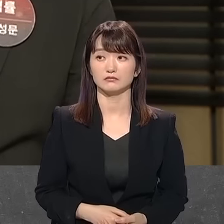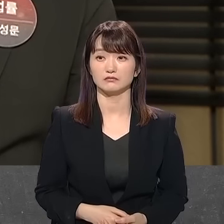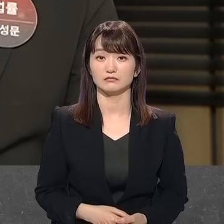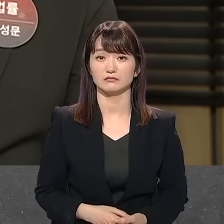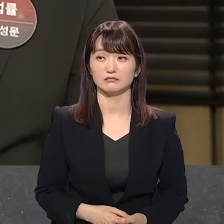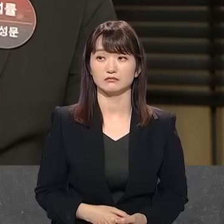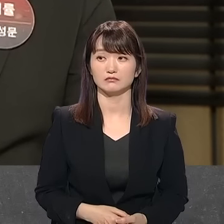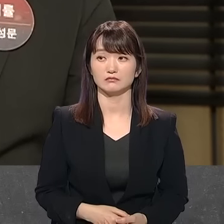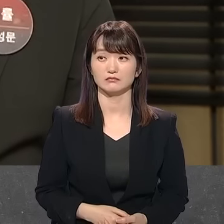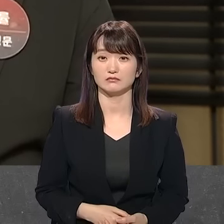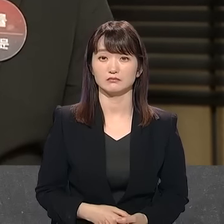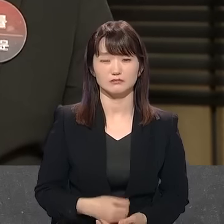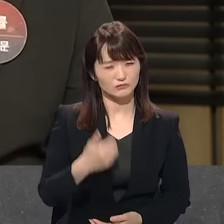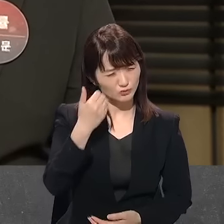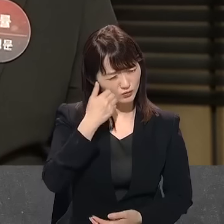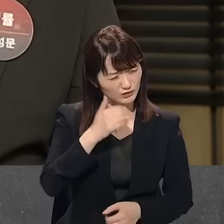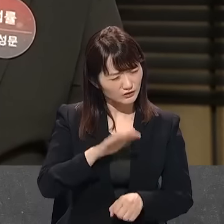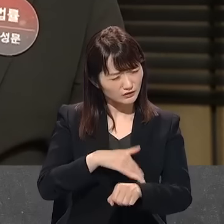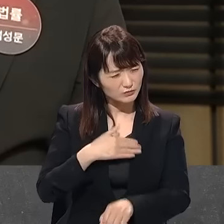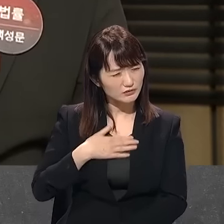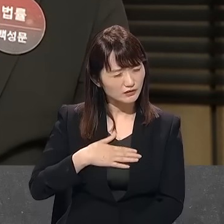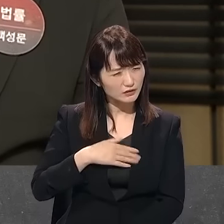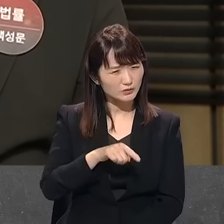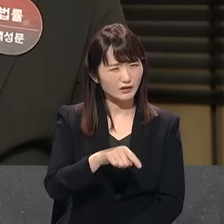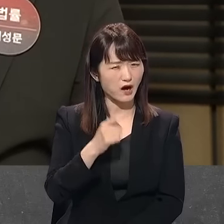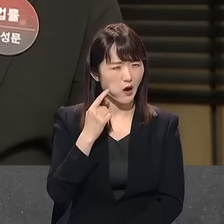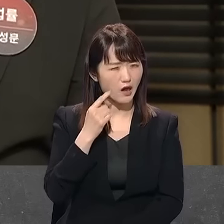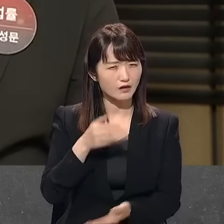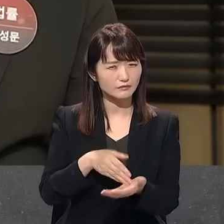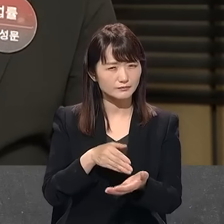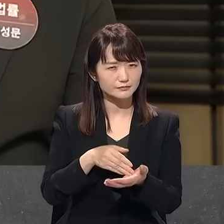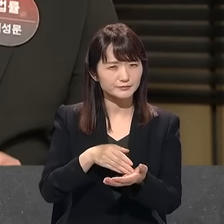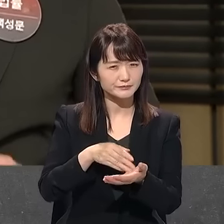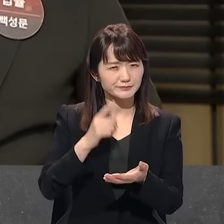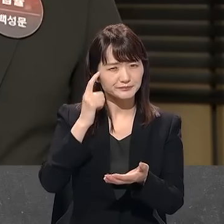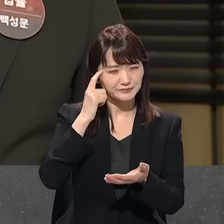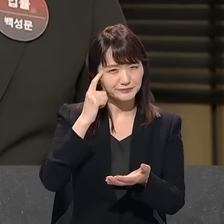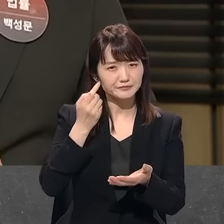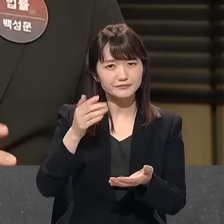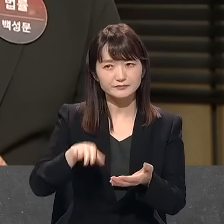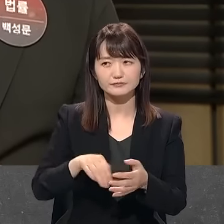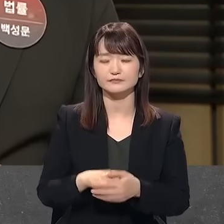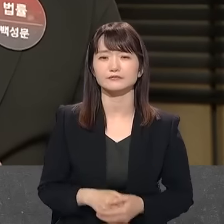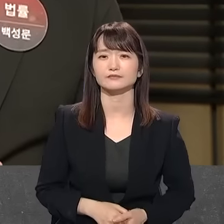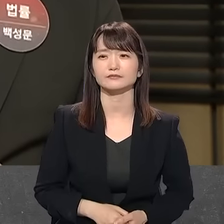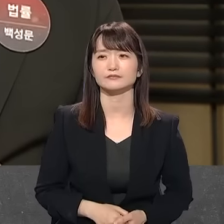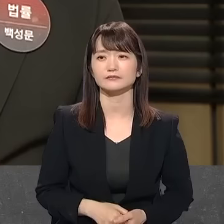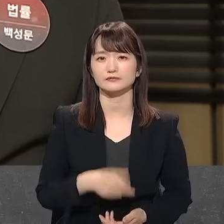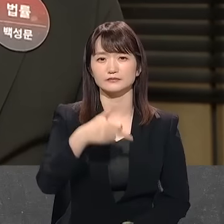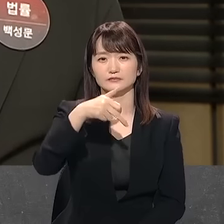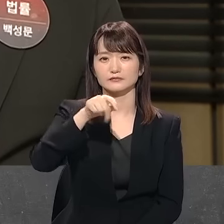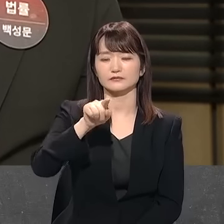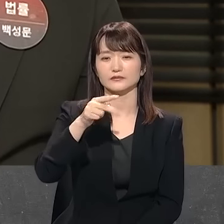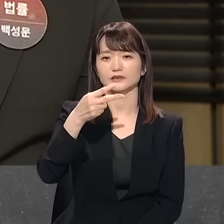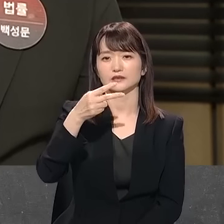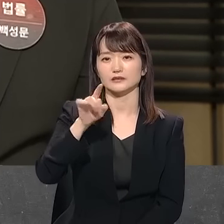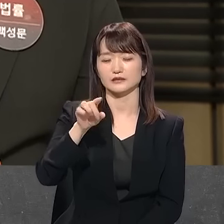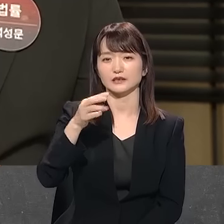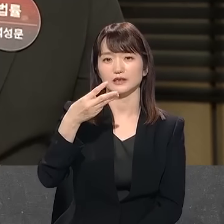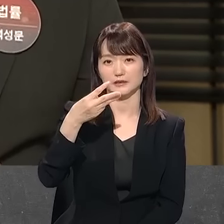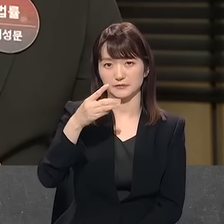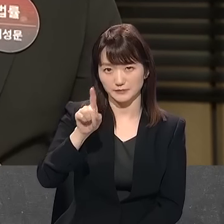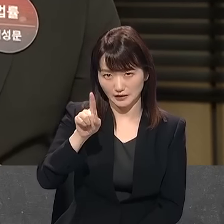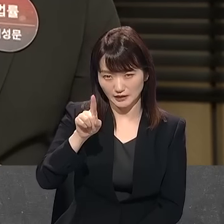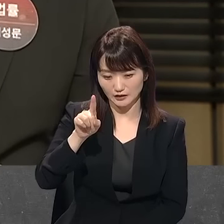뭐가 아이 혹시 누가 잘못 알고 한 건 아닌가 곧 가짜 수도 아닌가는 생각이 들 정도였는데 지금 얘기 나왔던 것처럼 카데바 아는 건 해부용